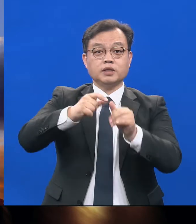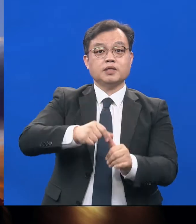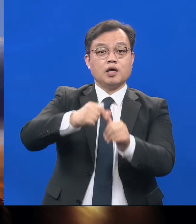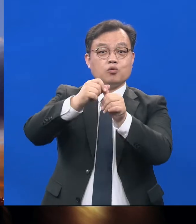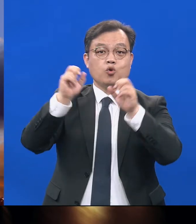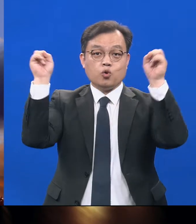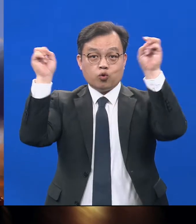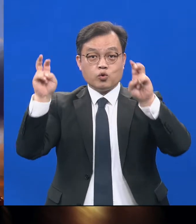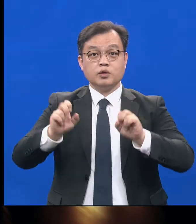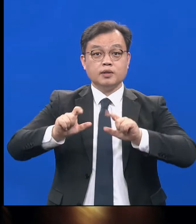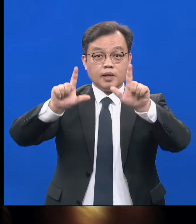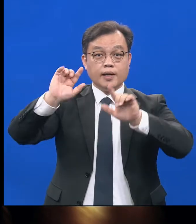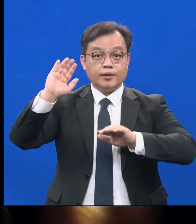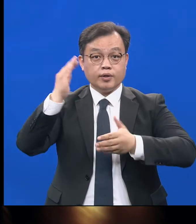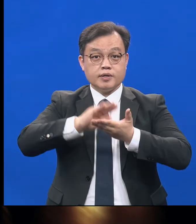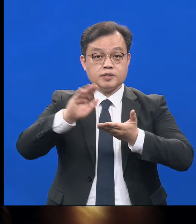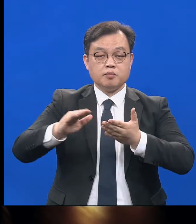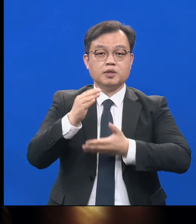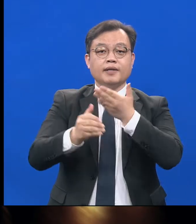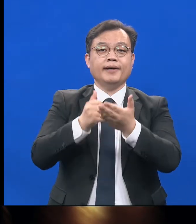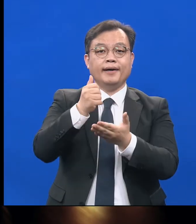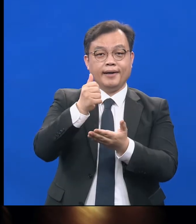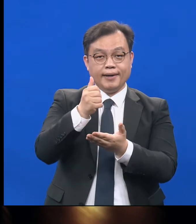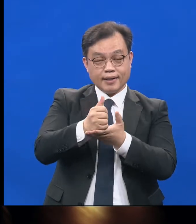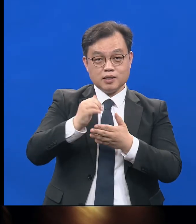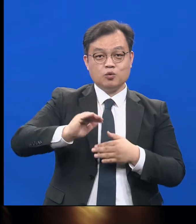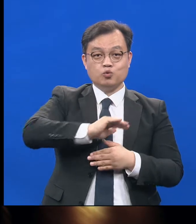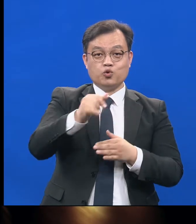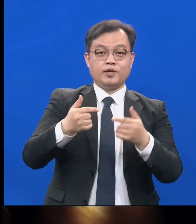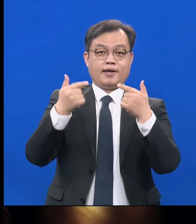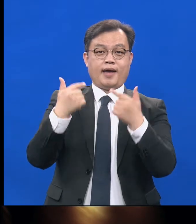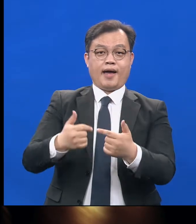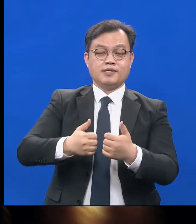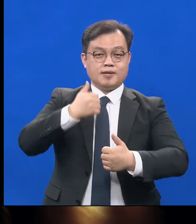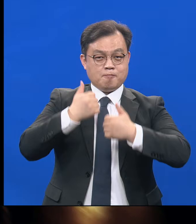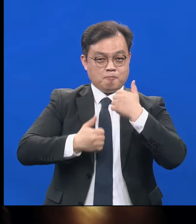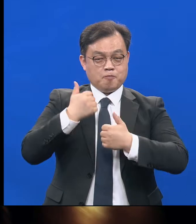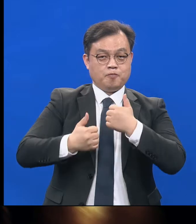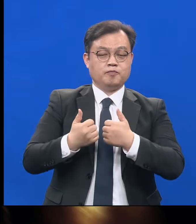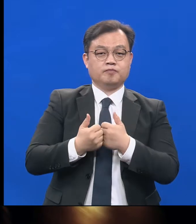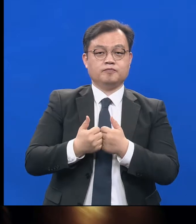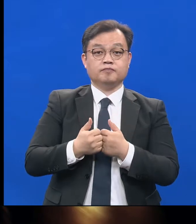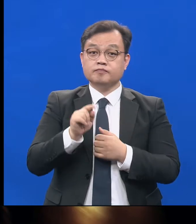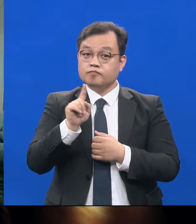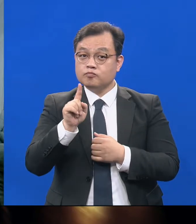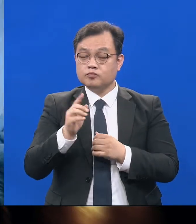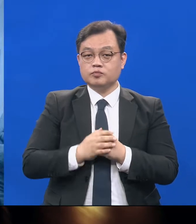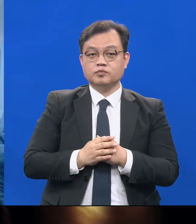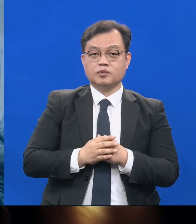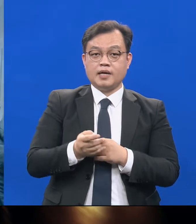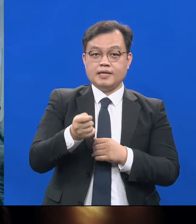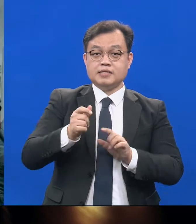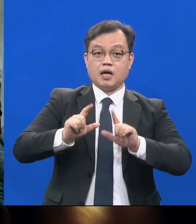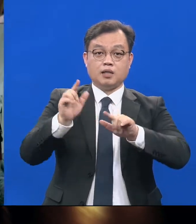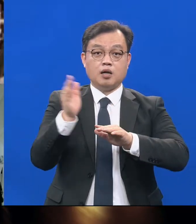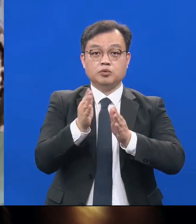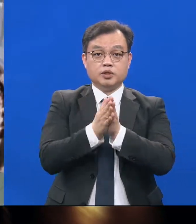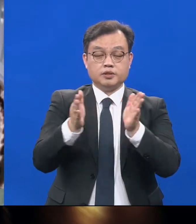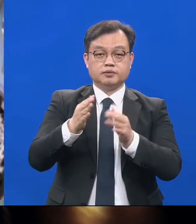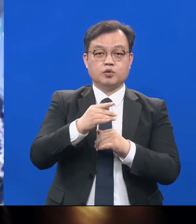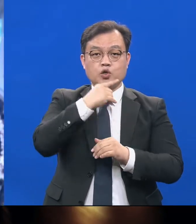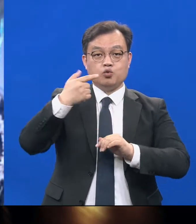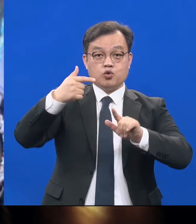확신하는 것입니다. 하나님이 우리를 항상 테스트하는 것은 작은 날로부터 시작하는 거예요. 주일